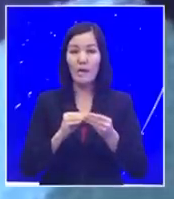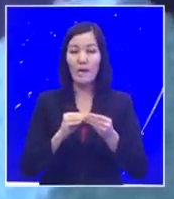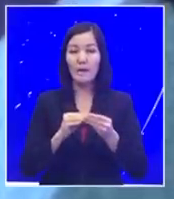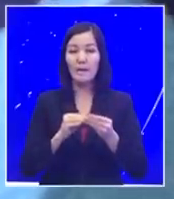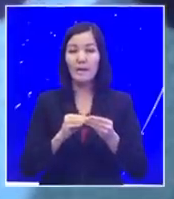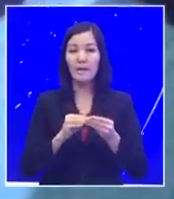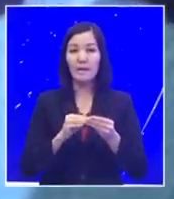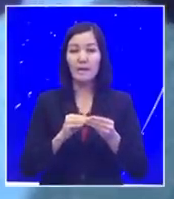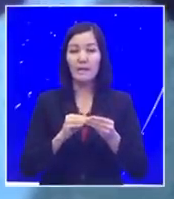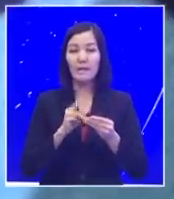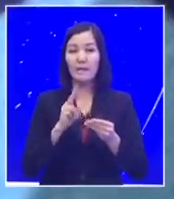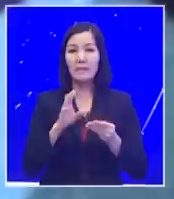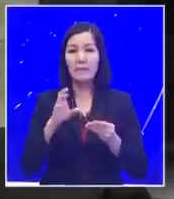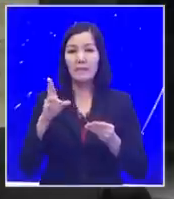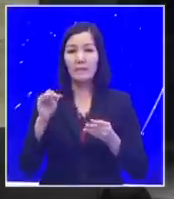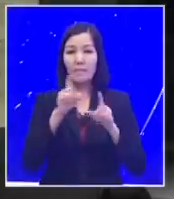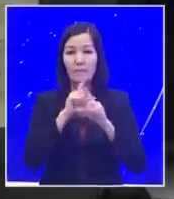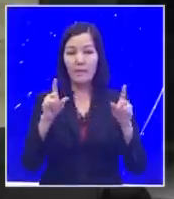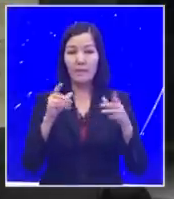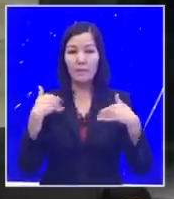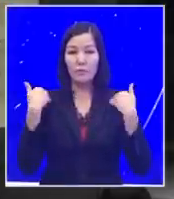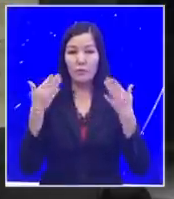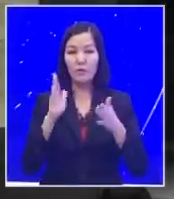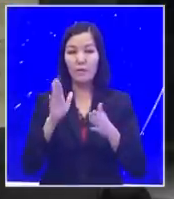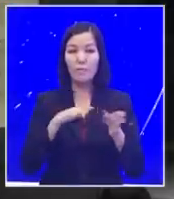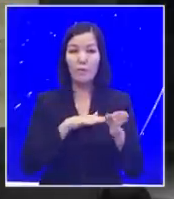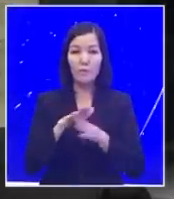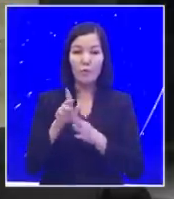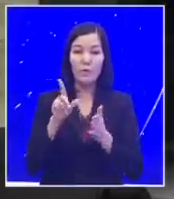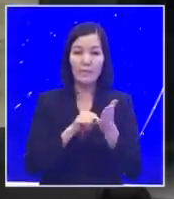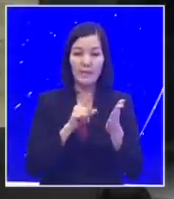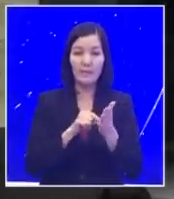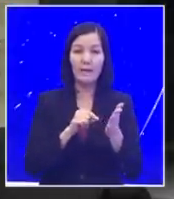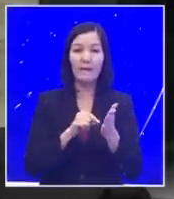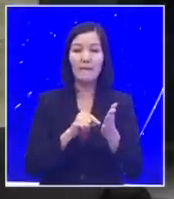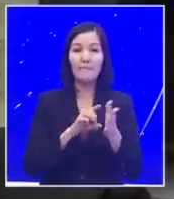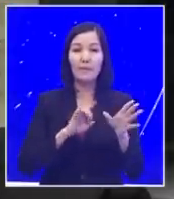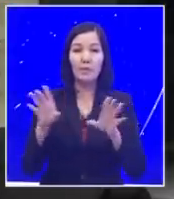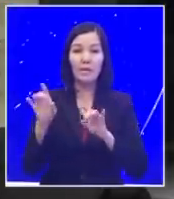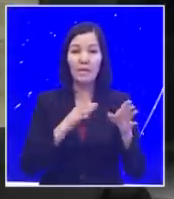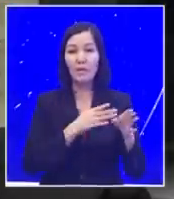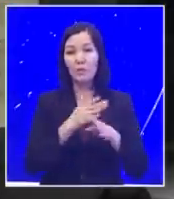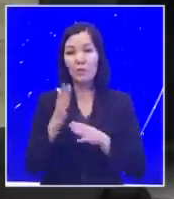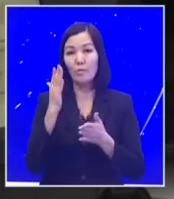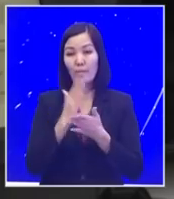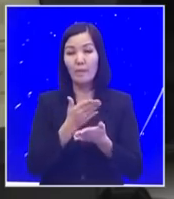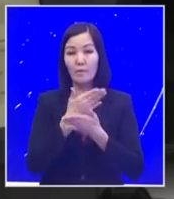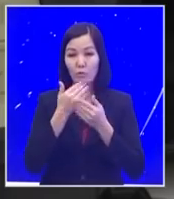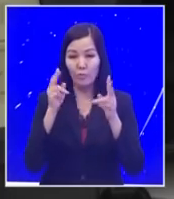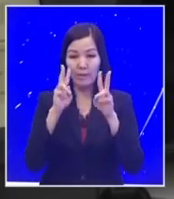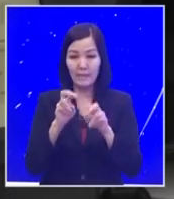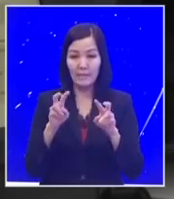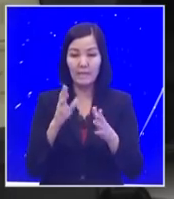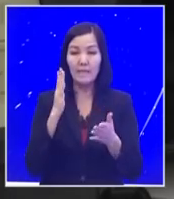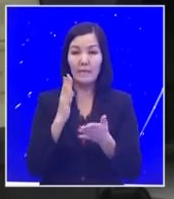ГЦВП мекемесіне ұсынатын болады. Толыққанды зейнетақы қорларына, жарналарына төленгенді, төлемегендігі туралы